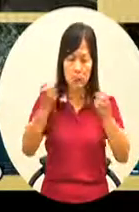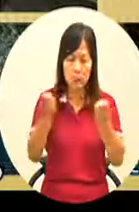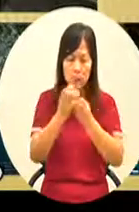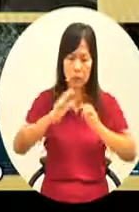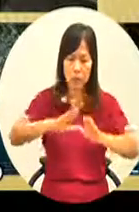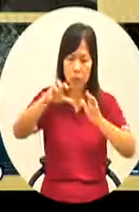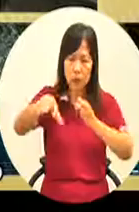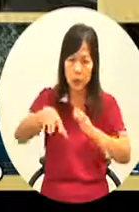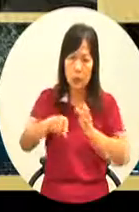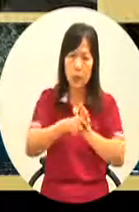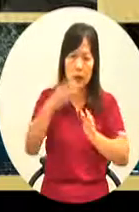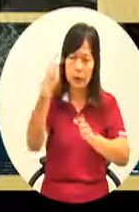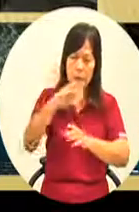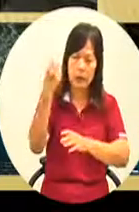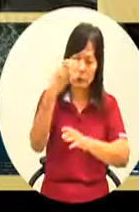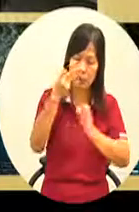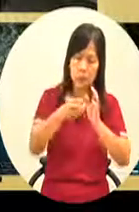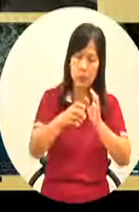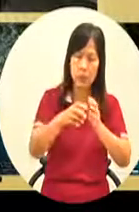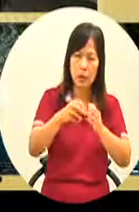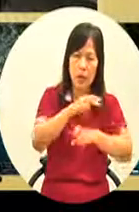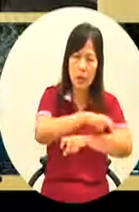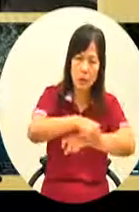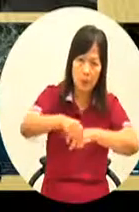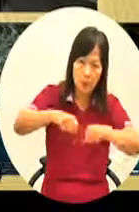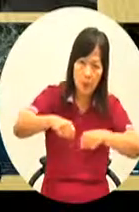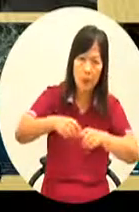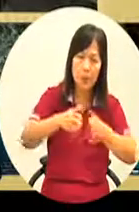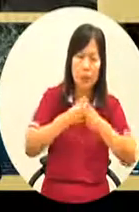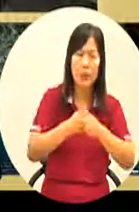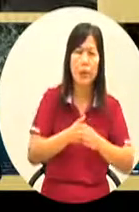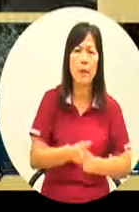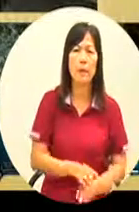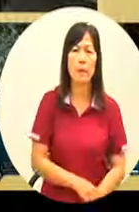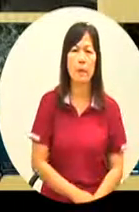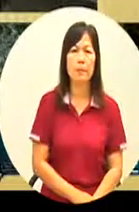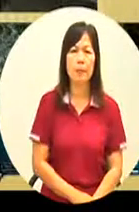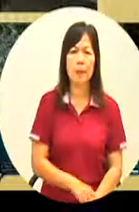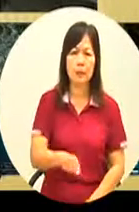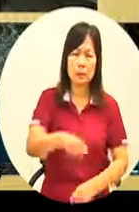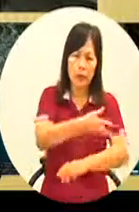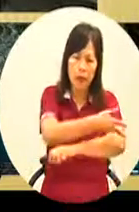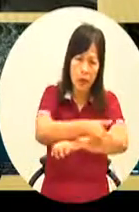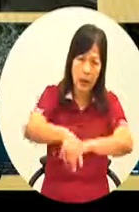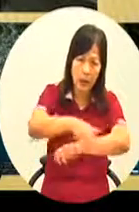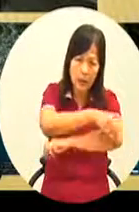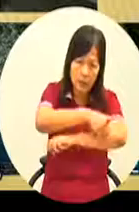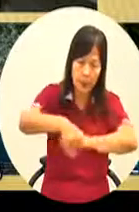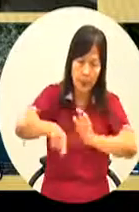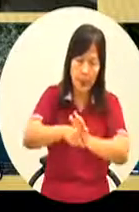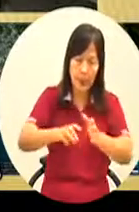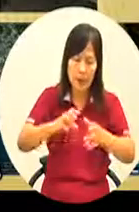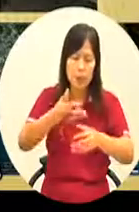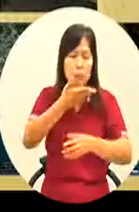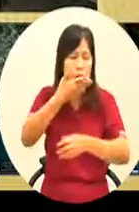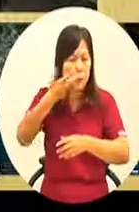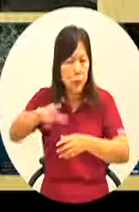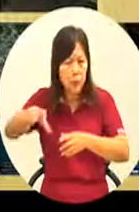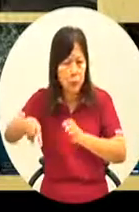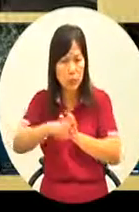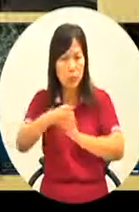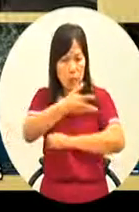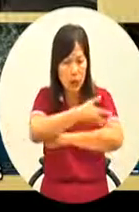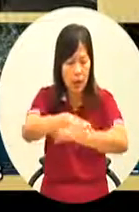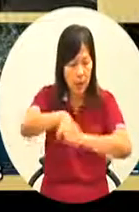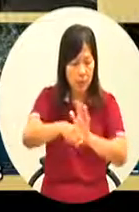来重新的都市计划来遮规划，啊，甲遮个海岸吼结合水利局、海洋局来甲遮